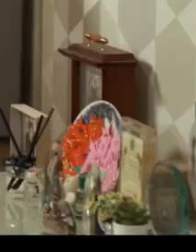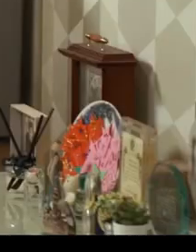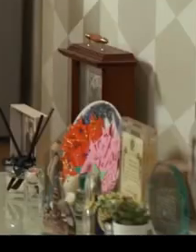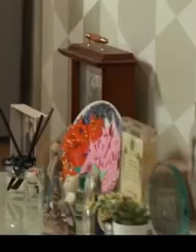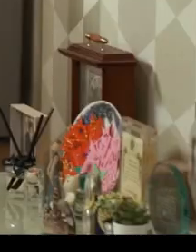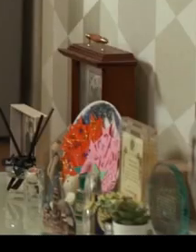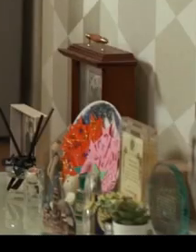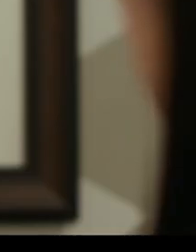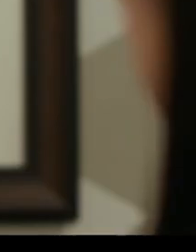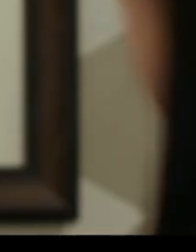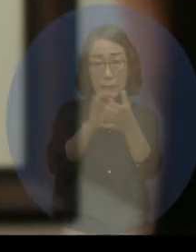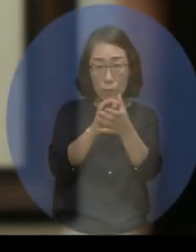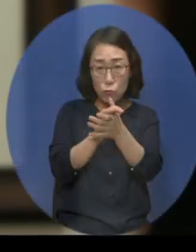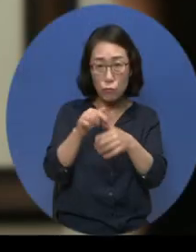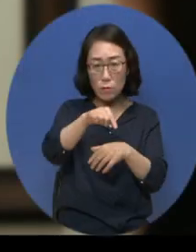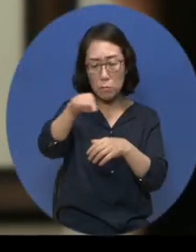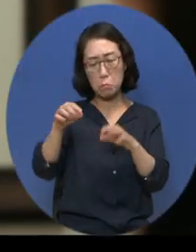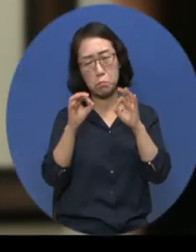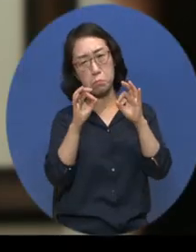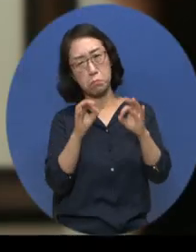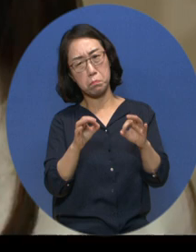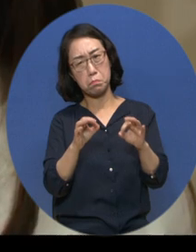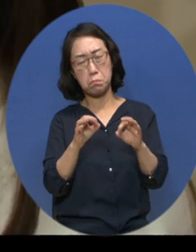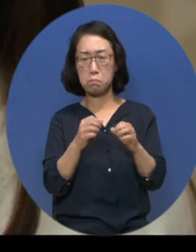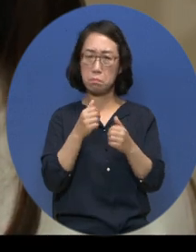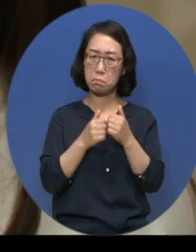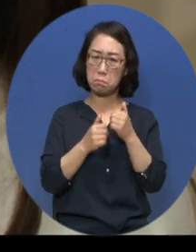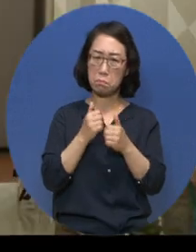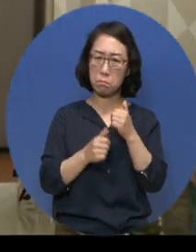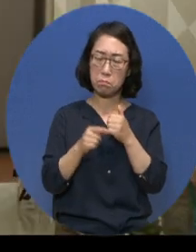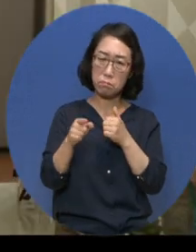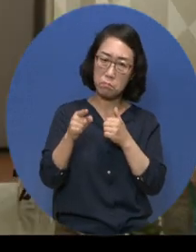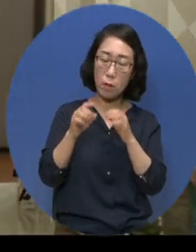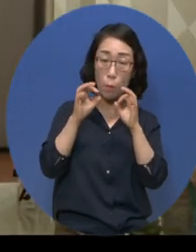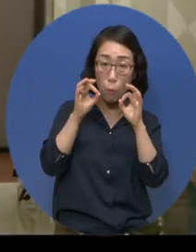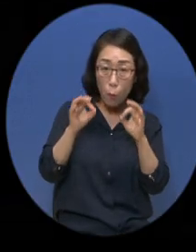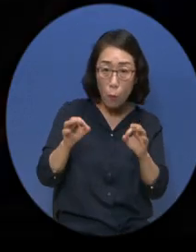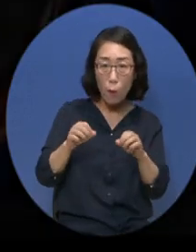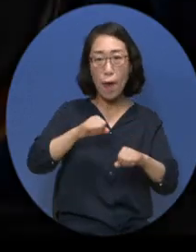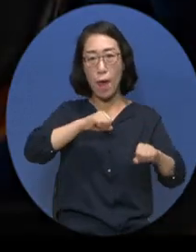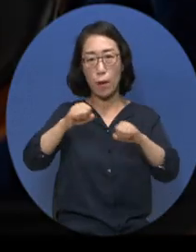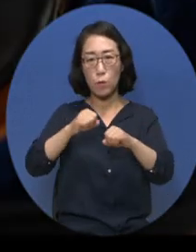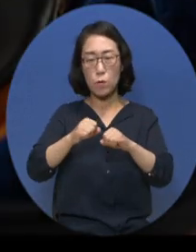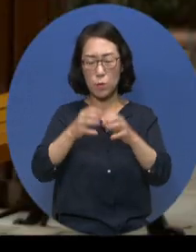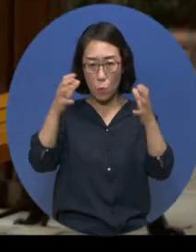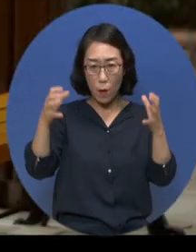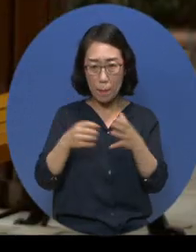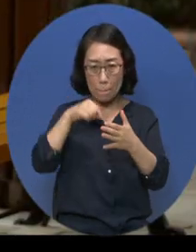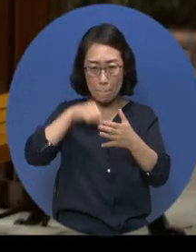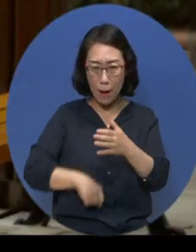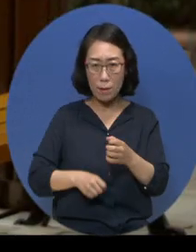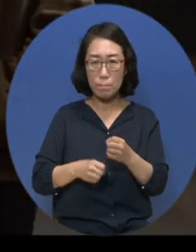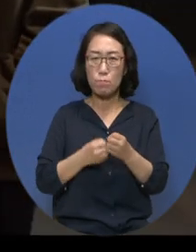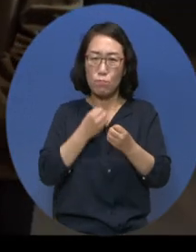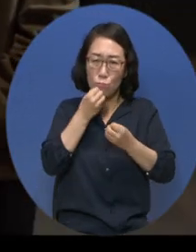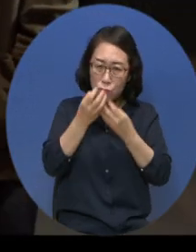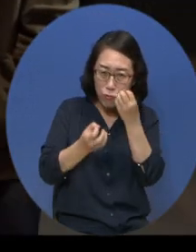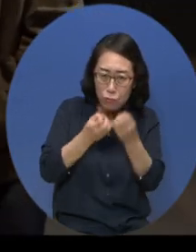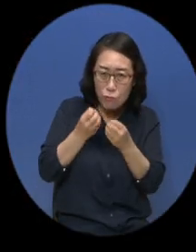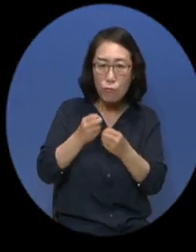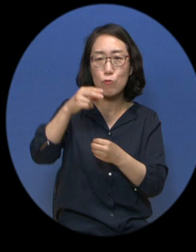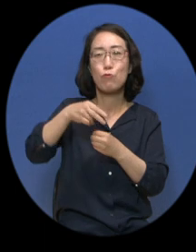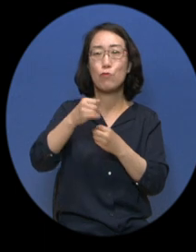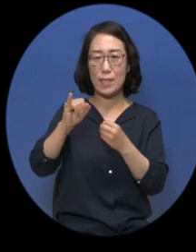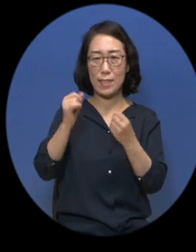안녕하세요. 친구들을 탐탁지 않게 생각하는 아빠의 행동에 그동안 쌓여왔던 속마음을 털어놓기 시작하는 유리.